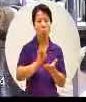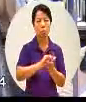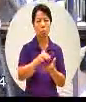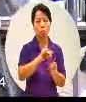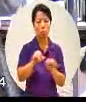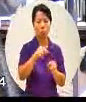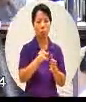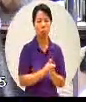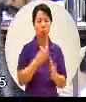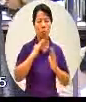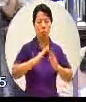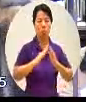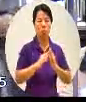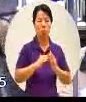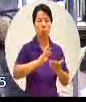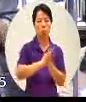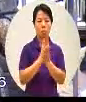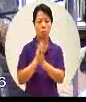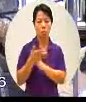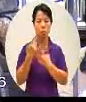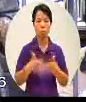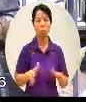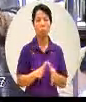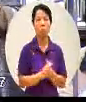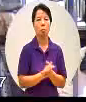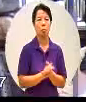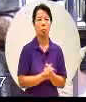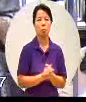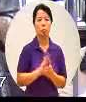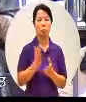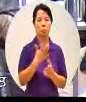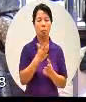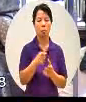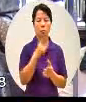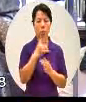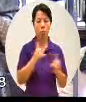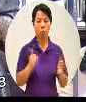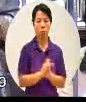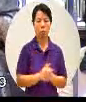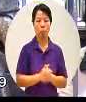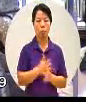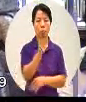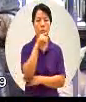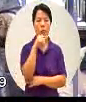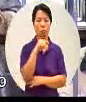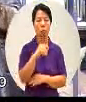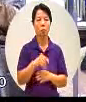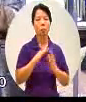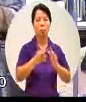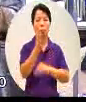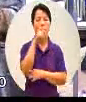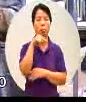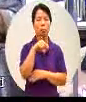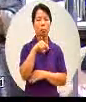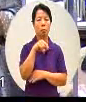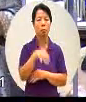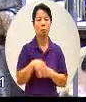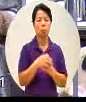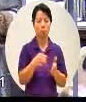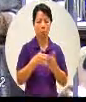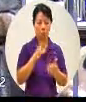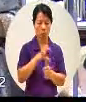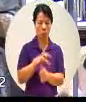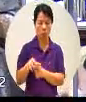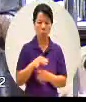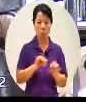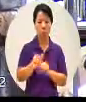个当然都市变化已经足大，但是即摆就是讲，咱市政府阮有要求，完全嘛是地政